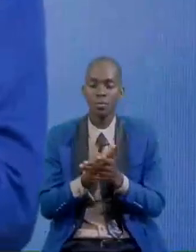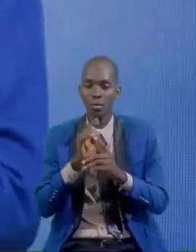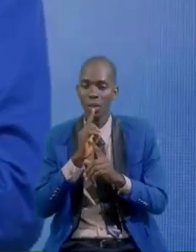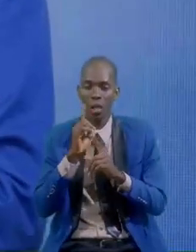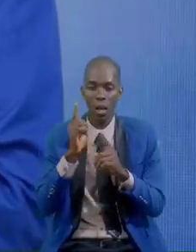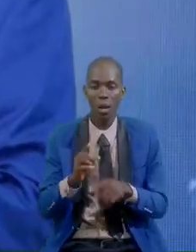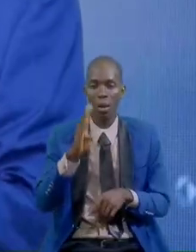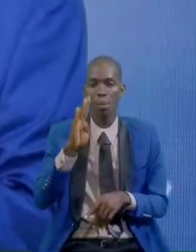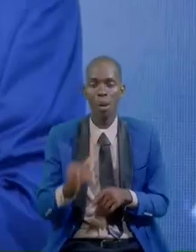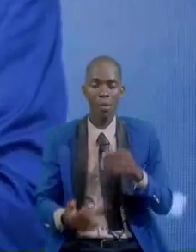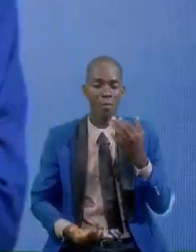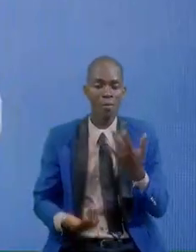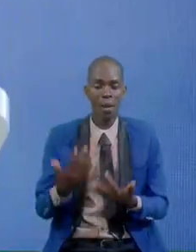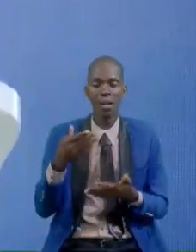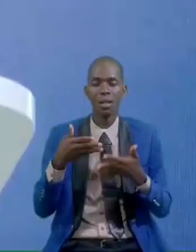qu'il soit le Dieu.